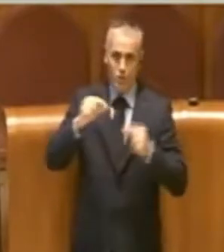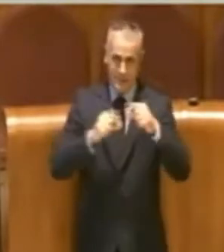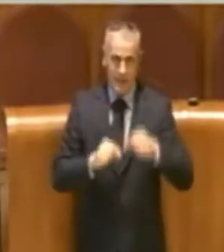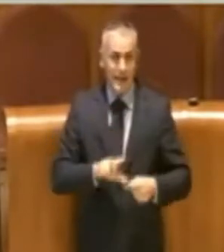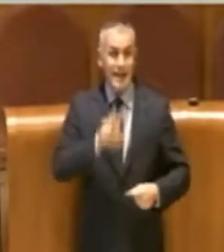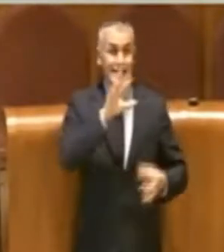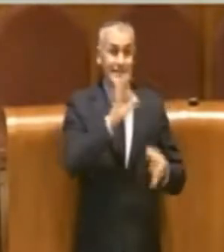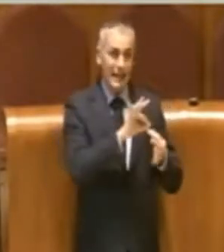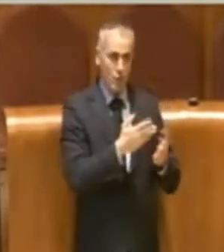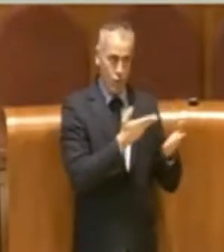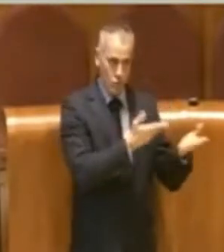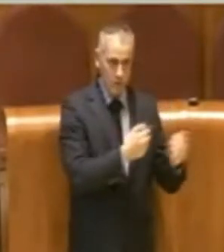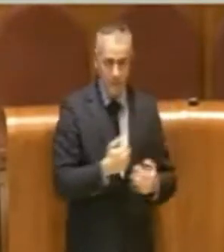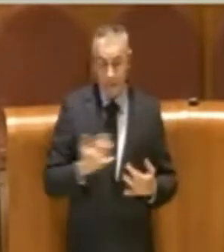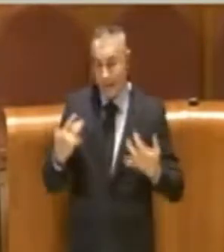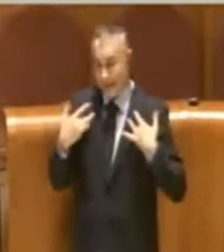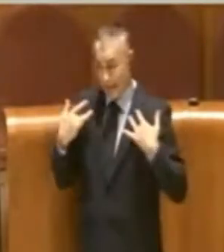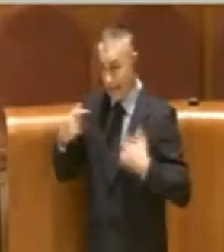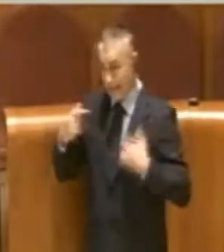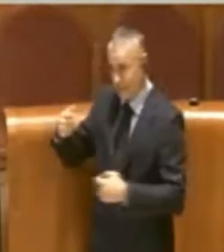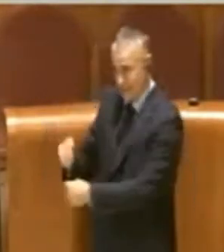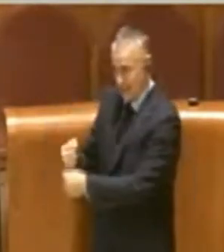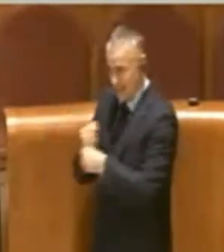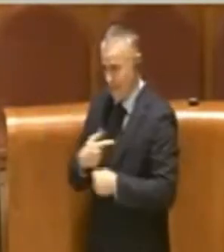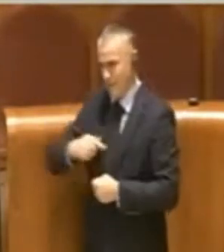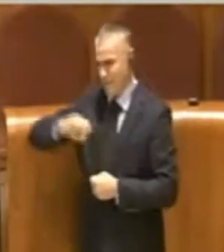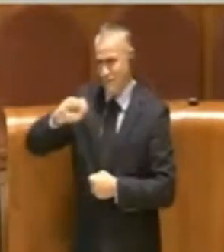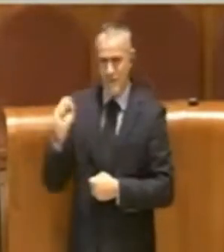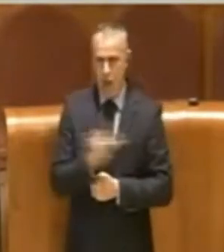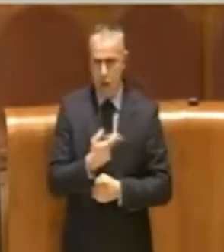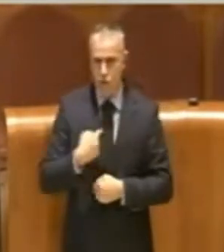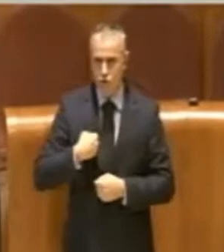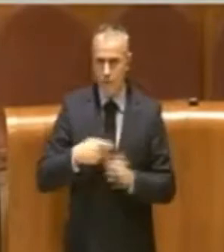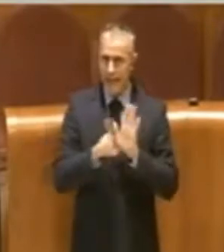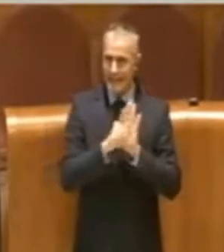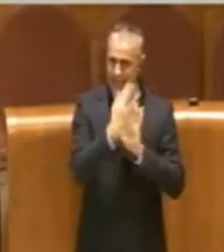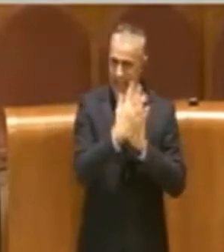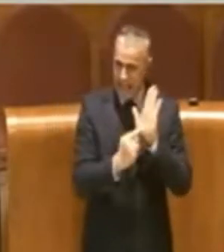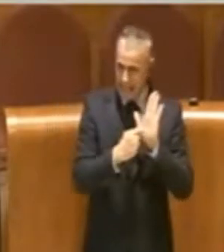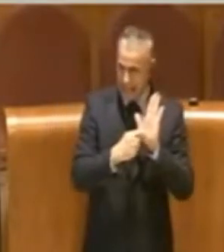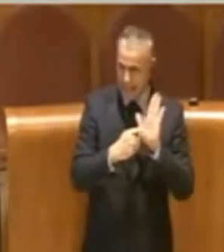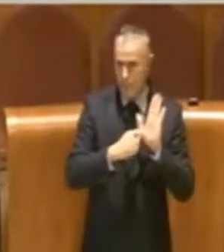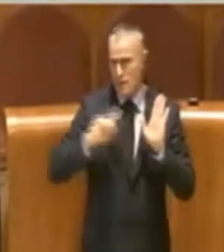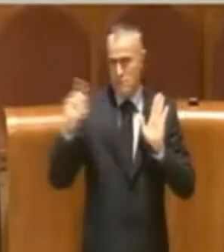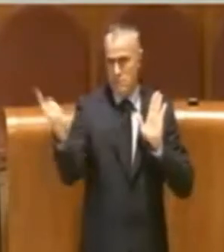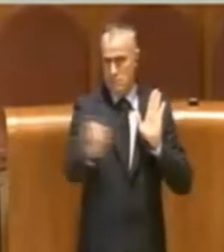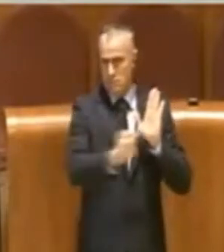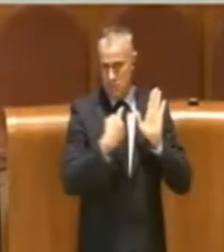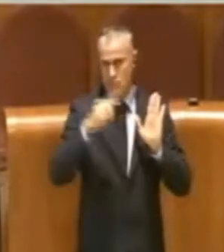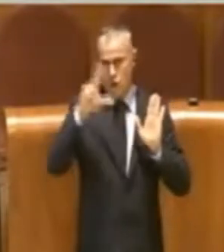Grazie Presidente. Molto velocemente, questa delibera che conoscevamo come